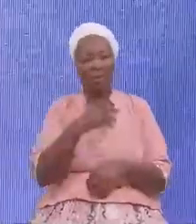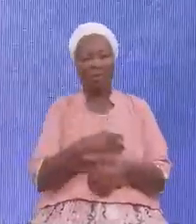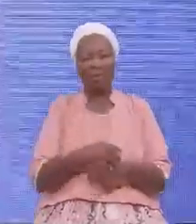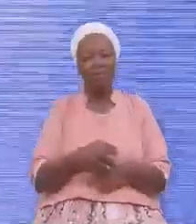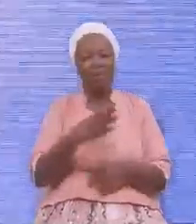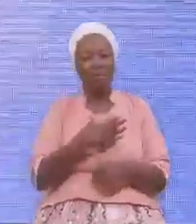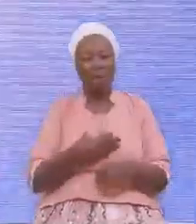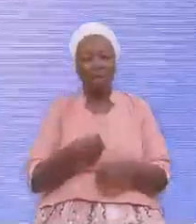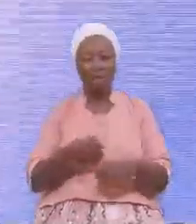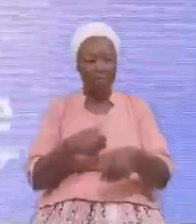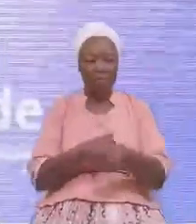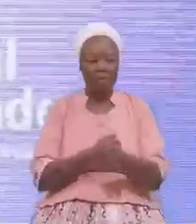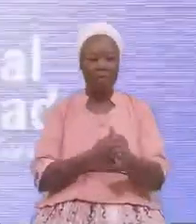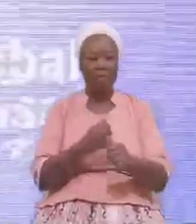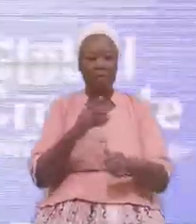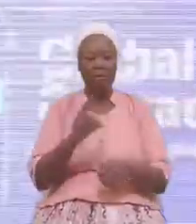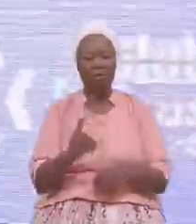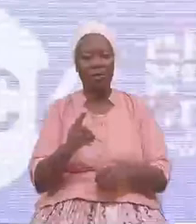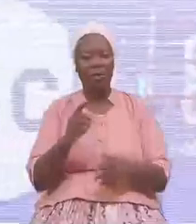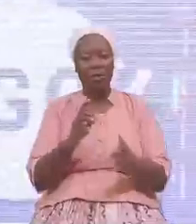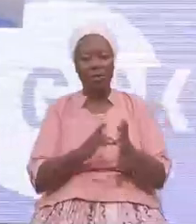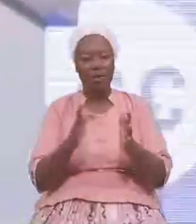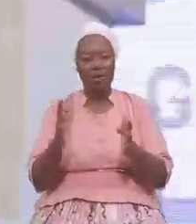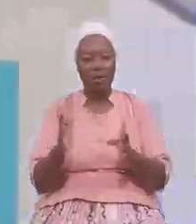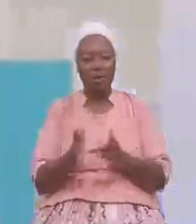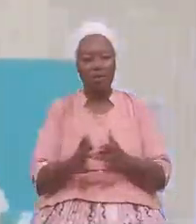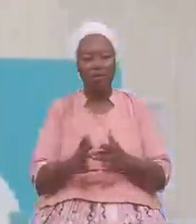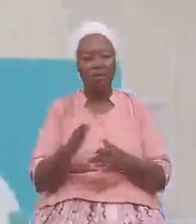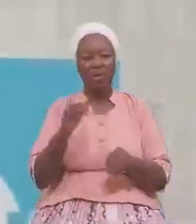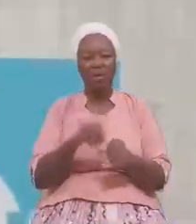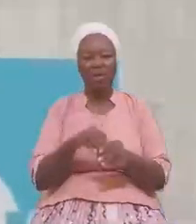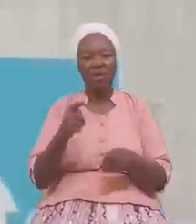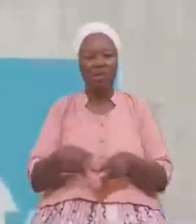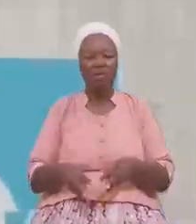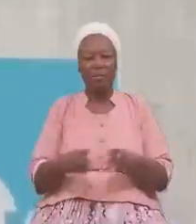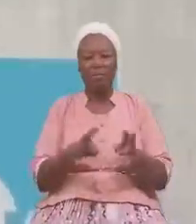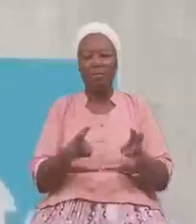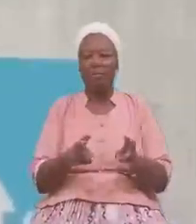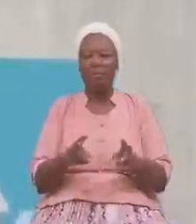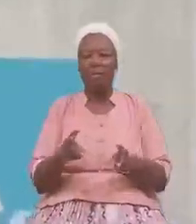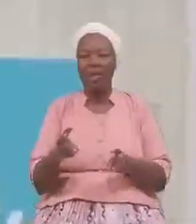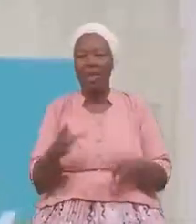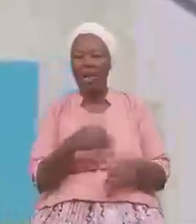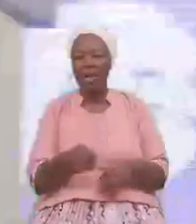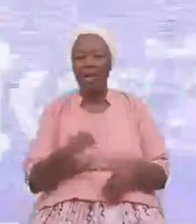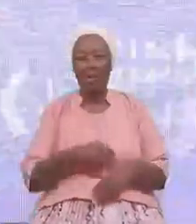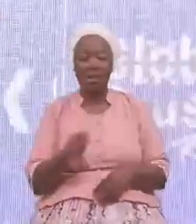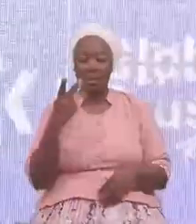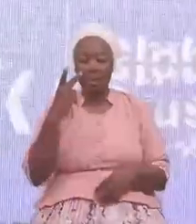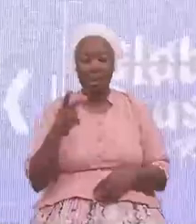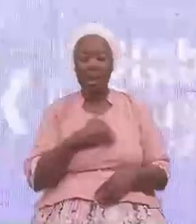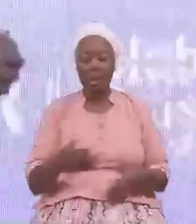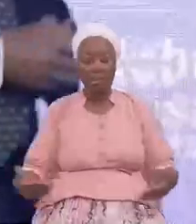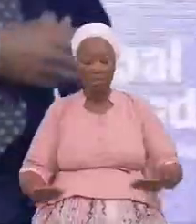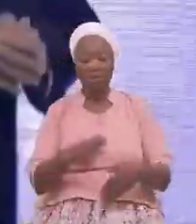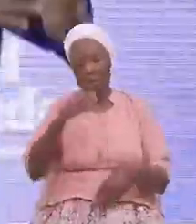Et il suivit Jésus dans le chemin. Je vous présente un homme.